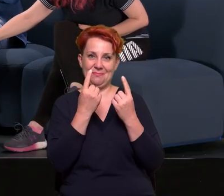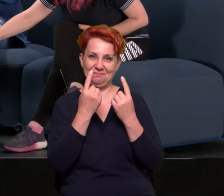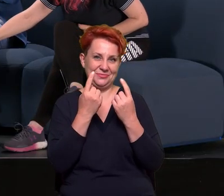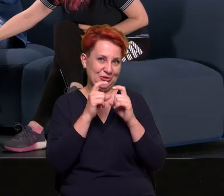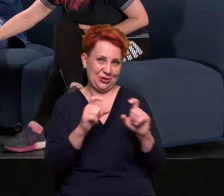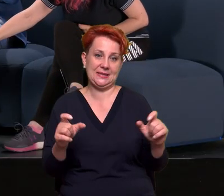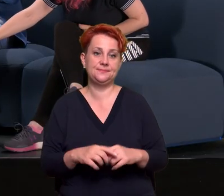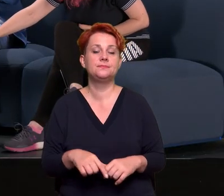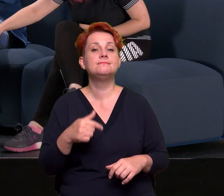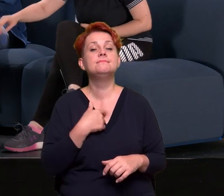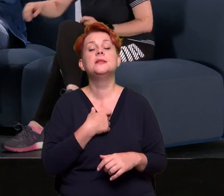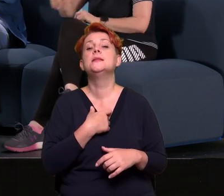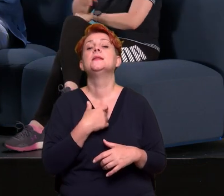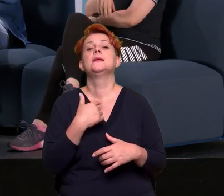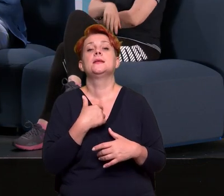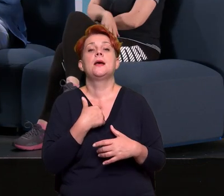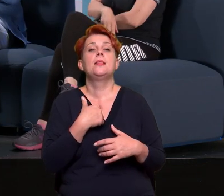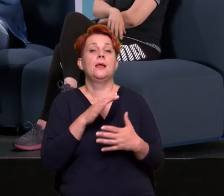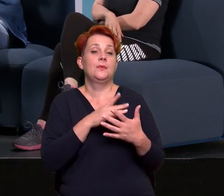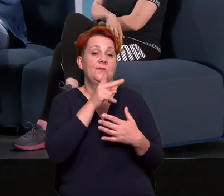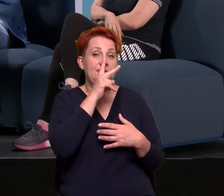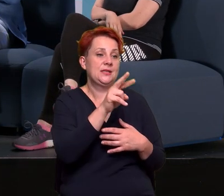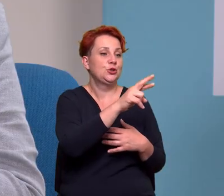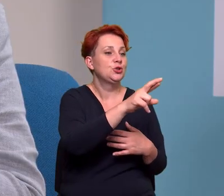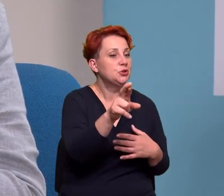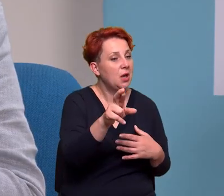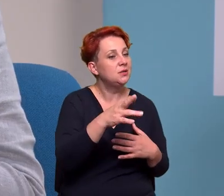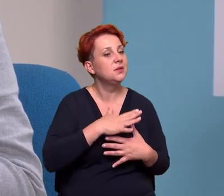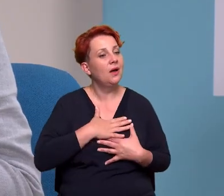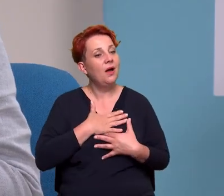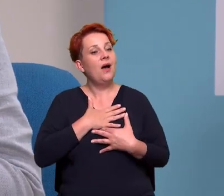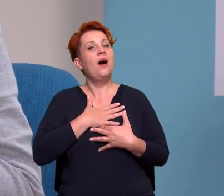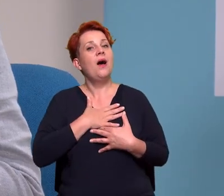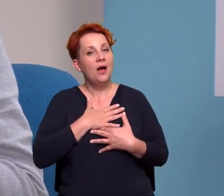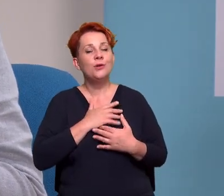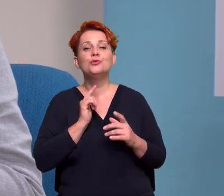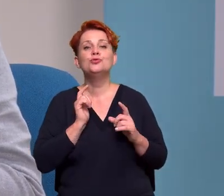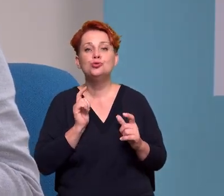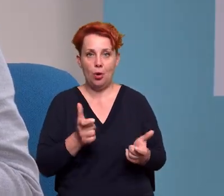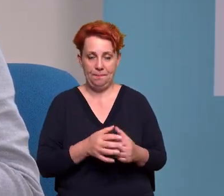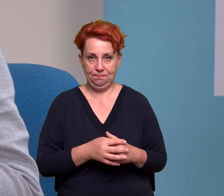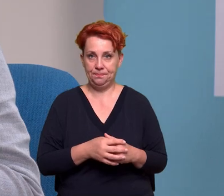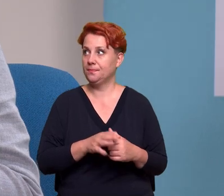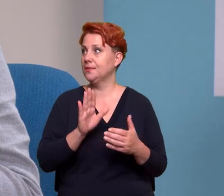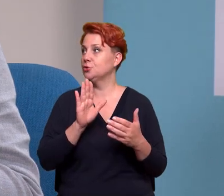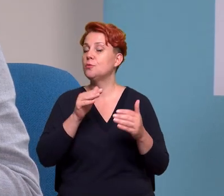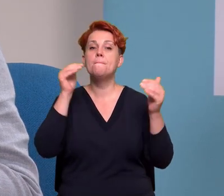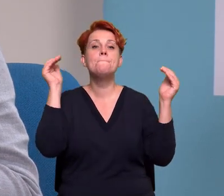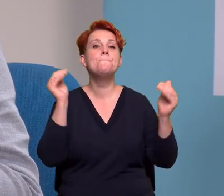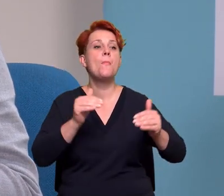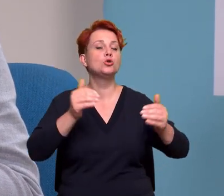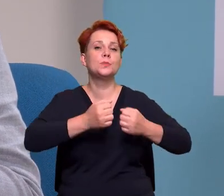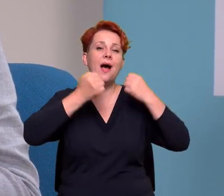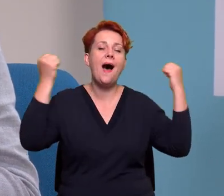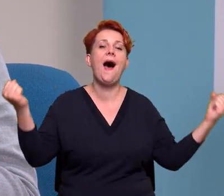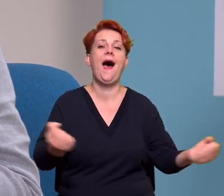Państwa, zachwyca w rzeczach to, że one mogą odgrywać bardzo aktywną rolę